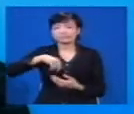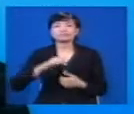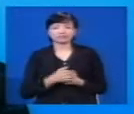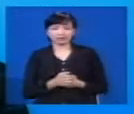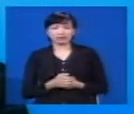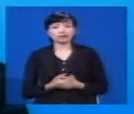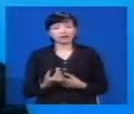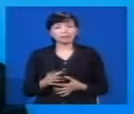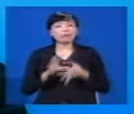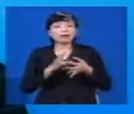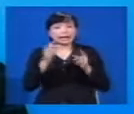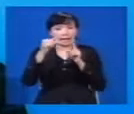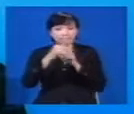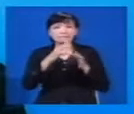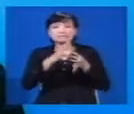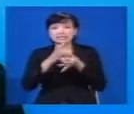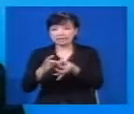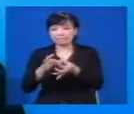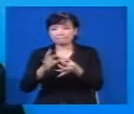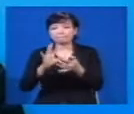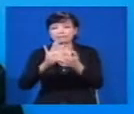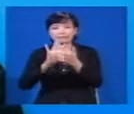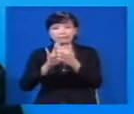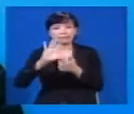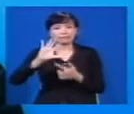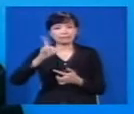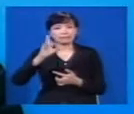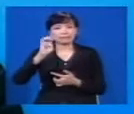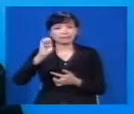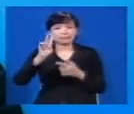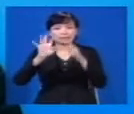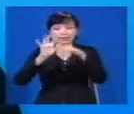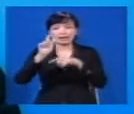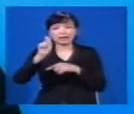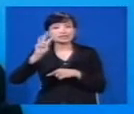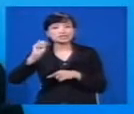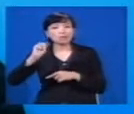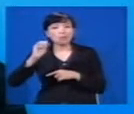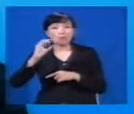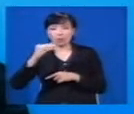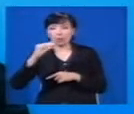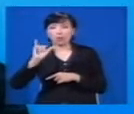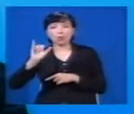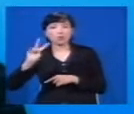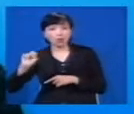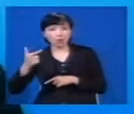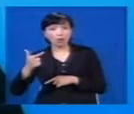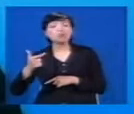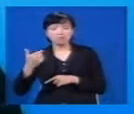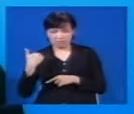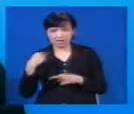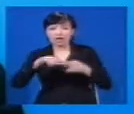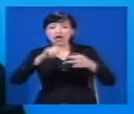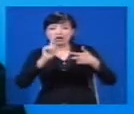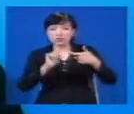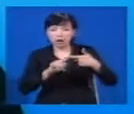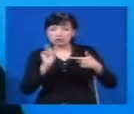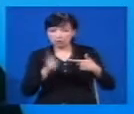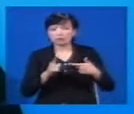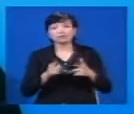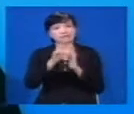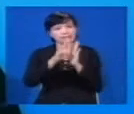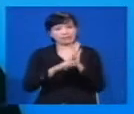คำว่าเชื่อมโยงนั้นก็คงต้องกว้างกว่ากายภาพก็คือการที่มองเรื่องกฎระเบียบต่างๆมาตรฐานต่างๆเพื่อประกอบเป็นการเสริม